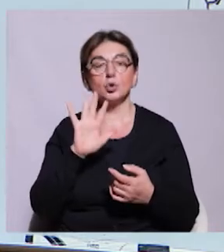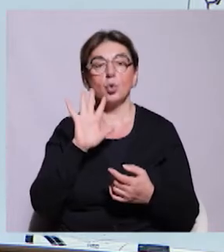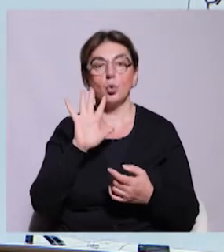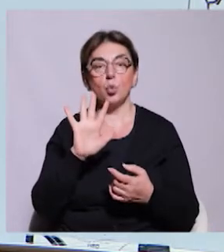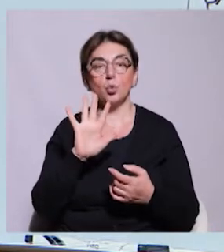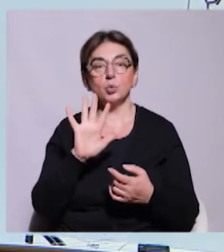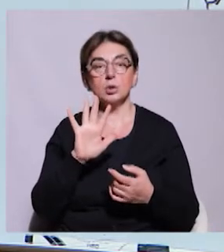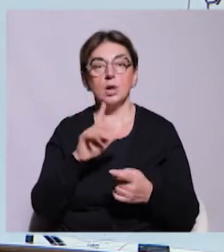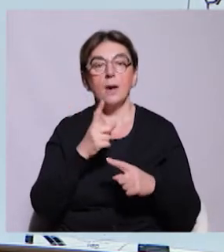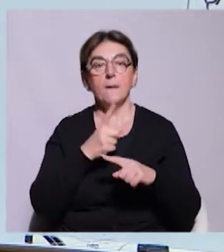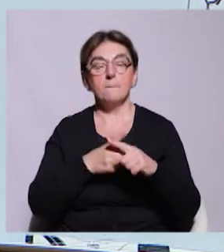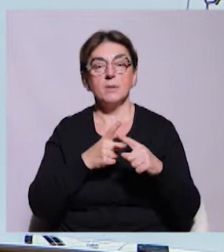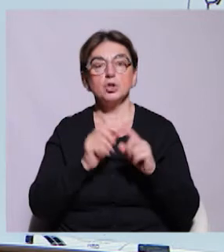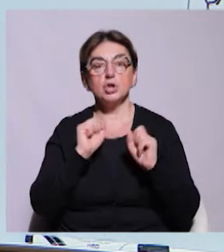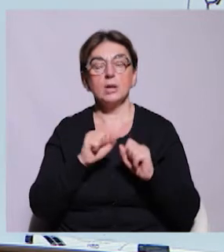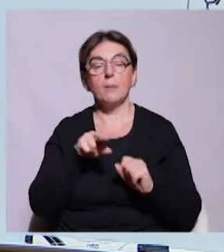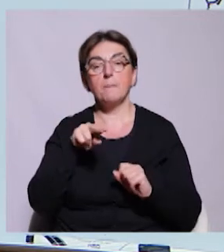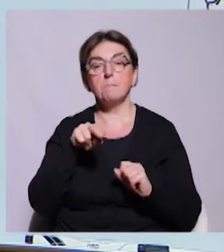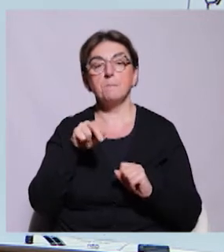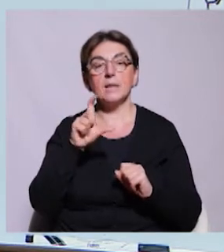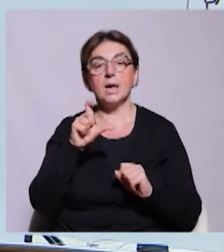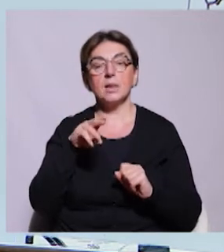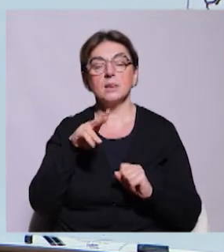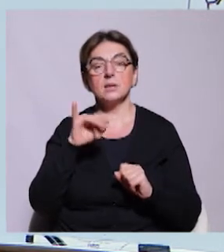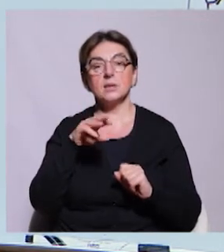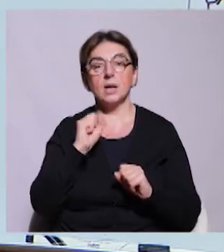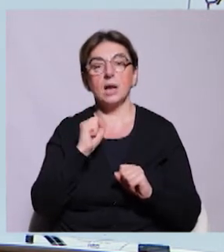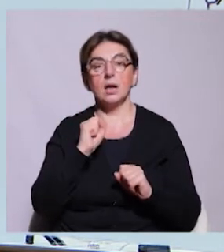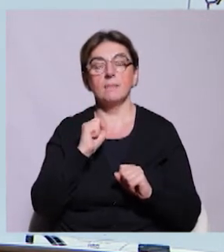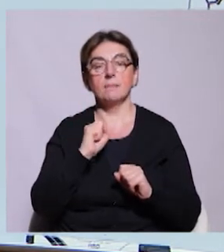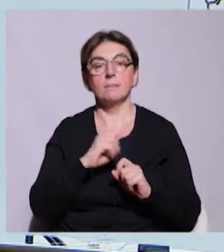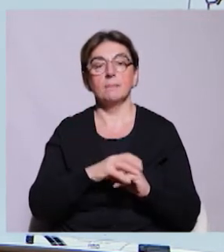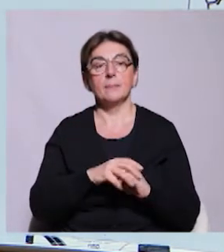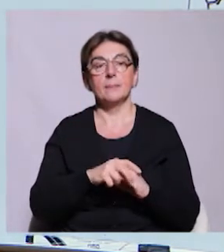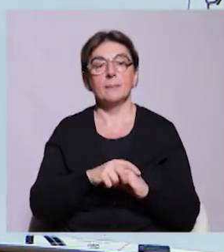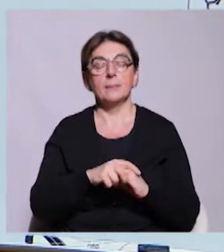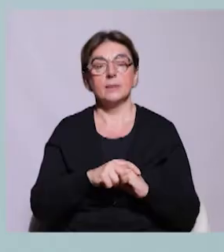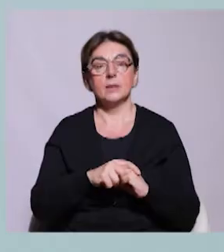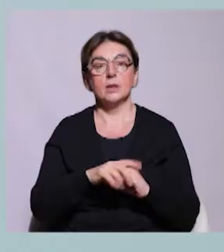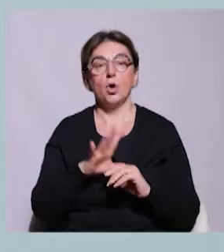5 ბერძნულად შეგვიძლია ვთქვათ როგორც პენტა. პენტა